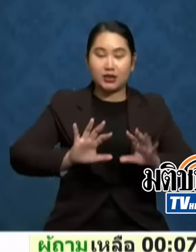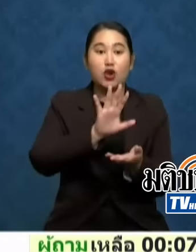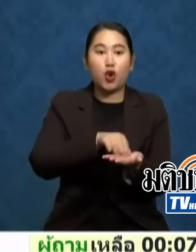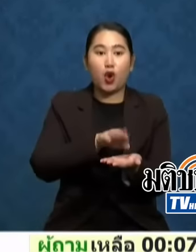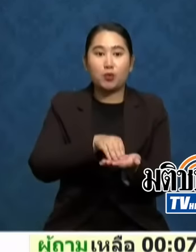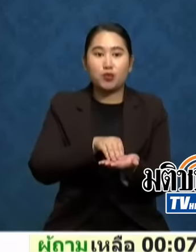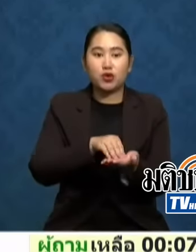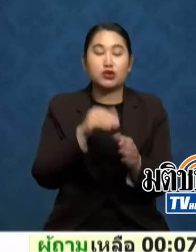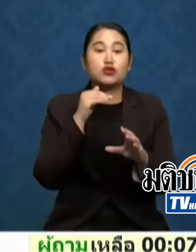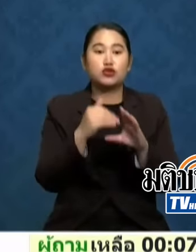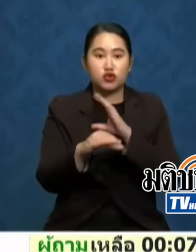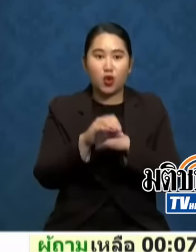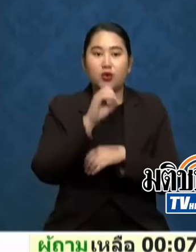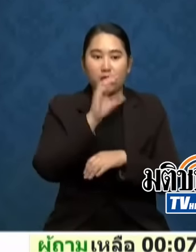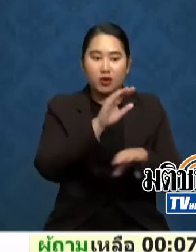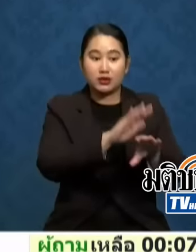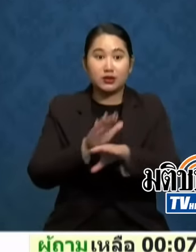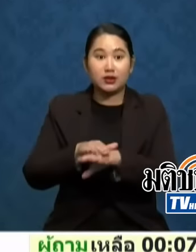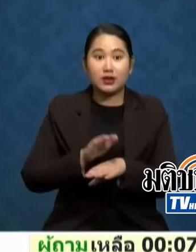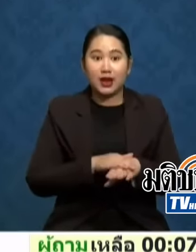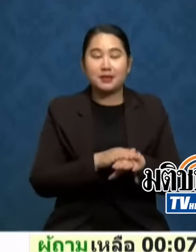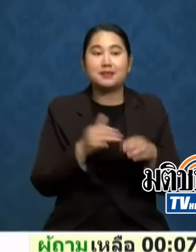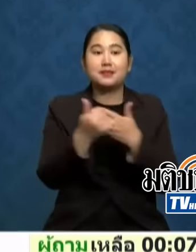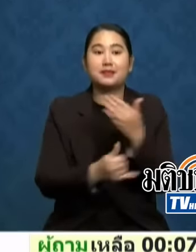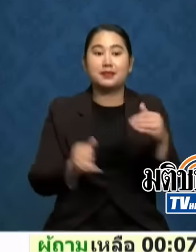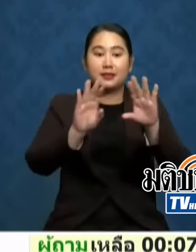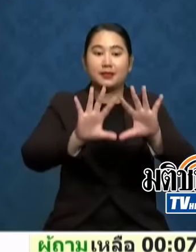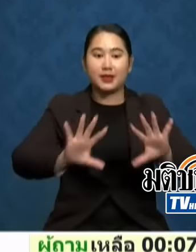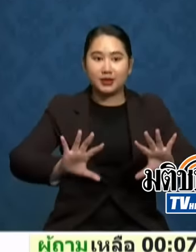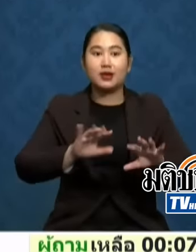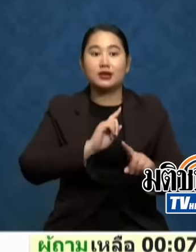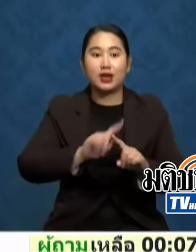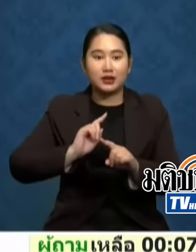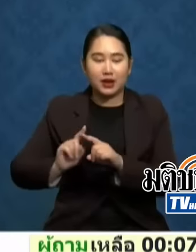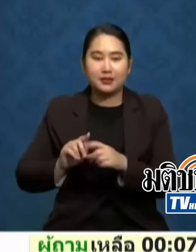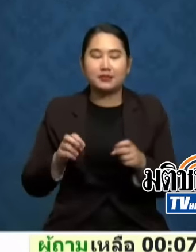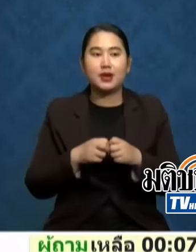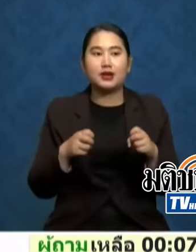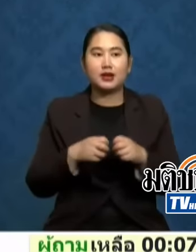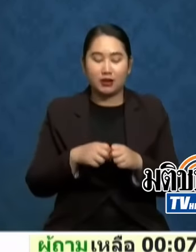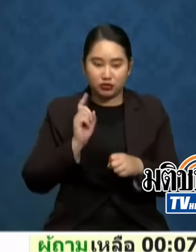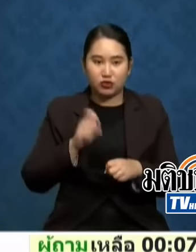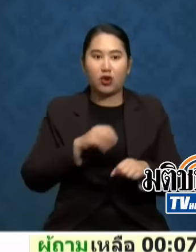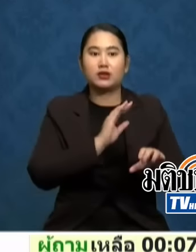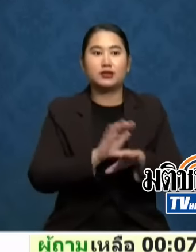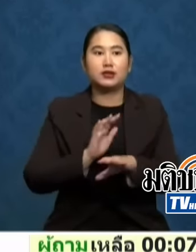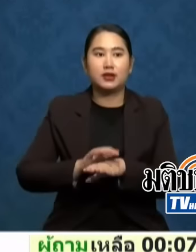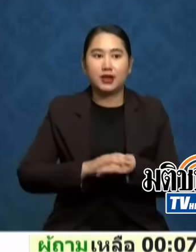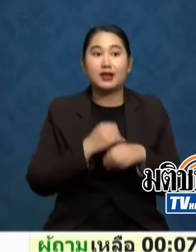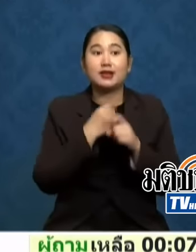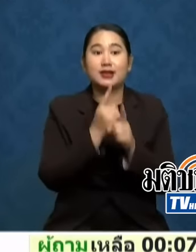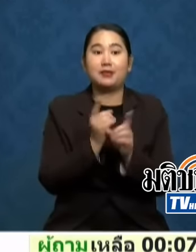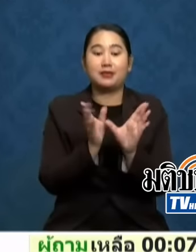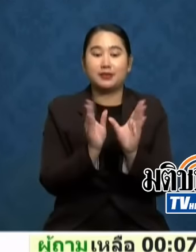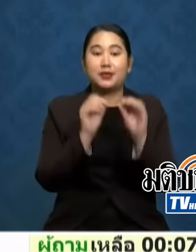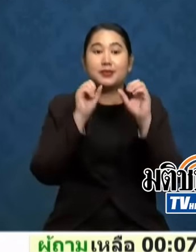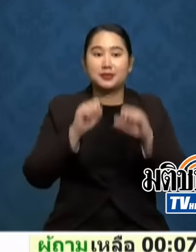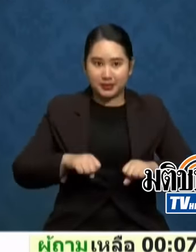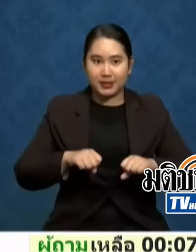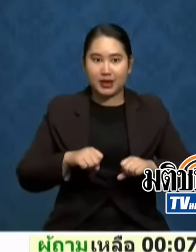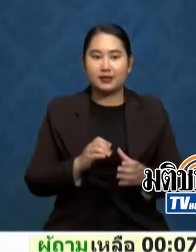การแจ้งเตือนล่วงหน้าให้กับประเทศที่กำลังจะได้ผลกระทบจากภัยพิบัติข้ามแดนตามข้อตกลงที่ทำร่ว